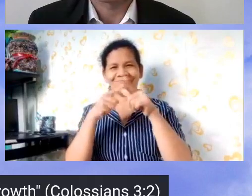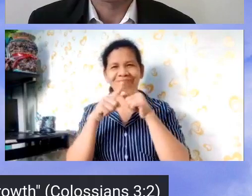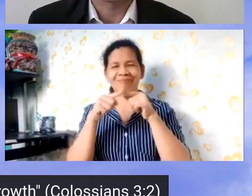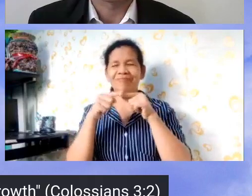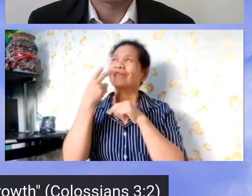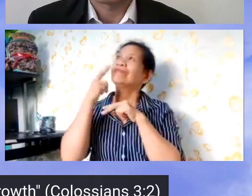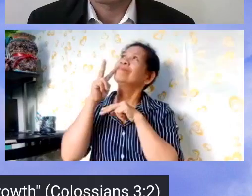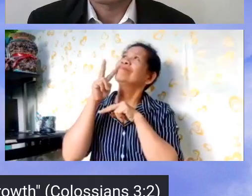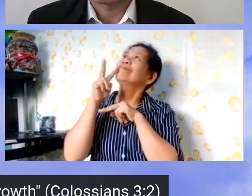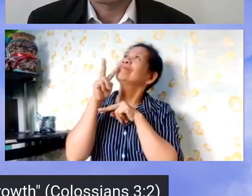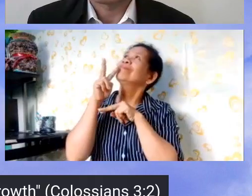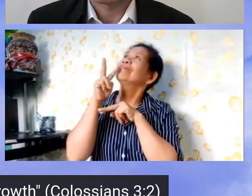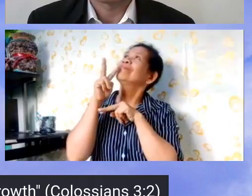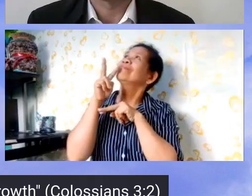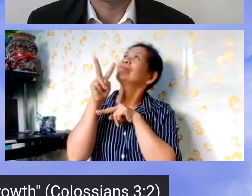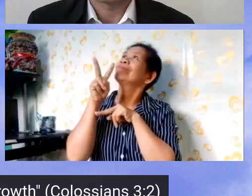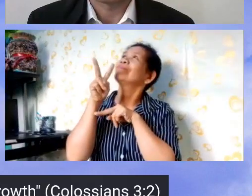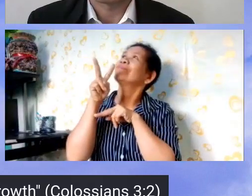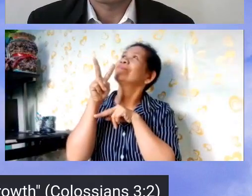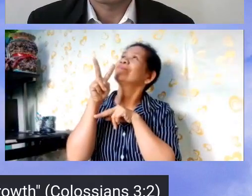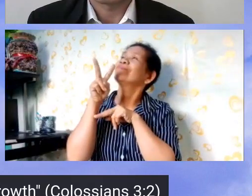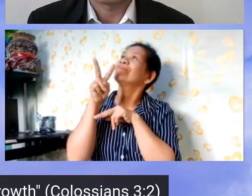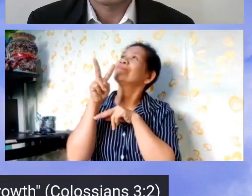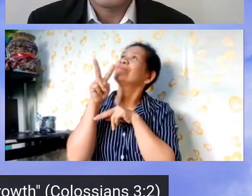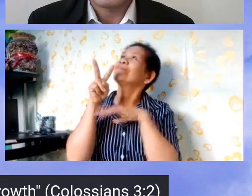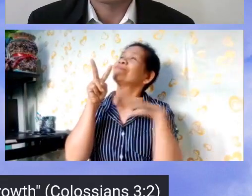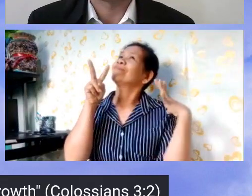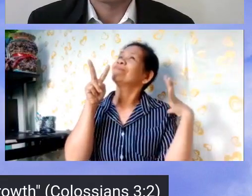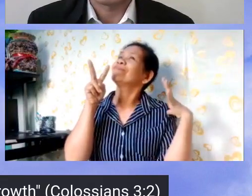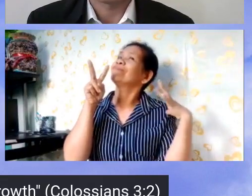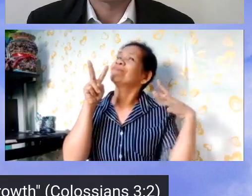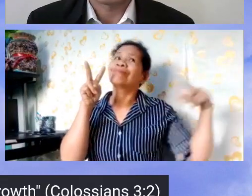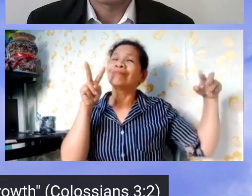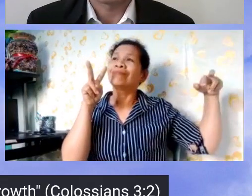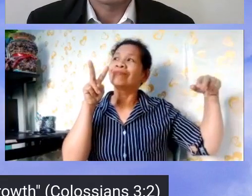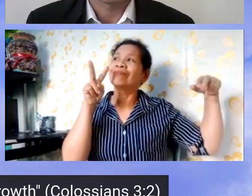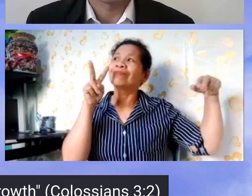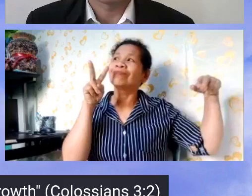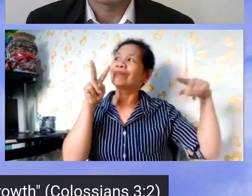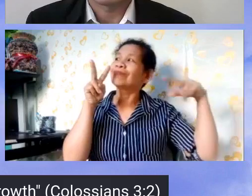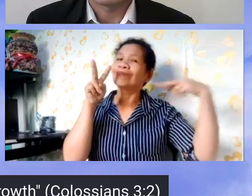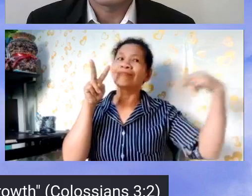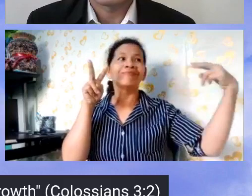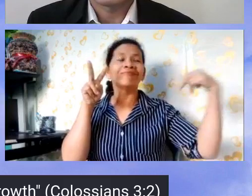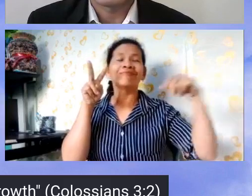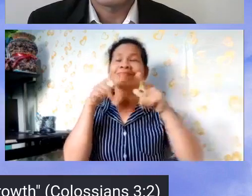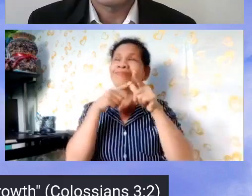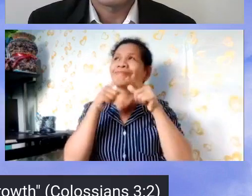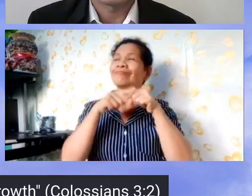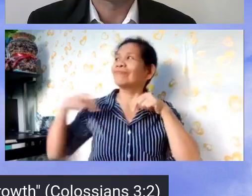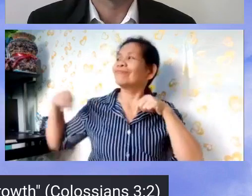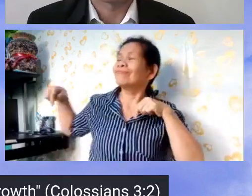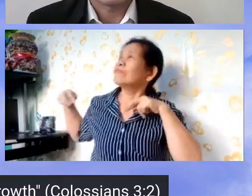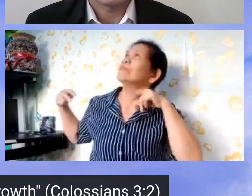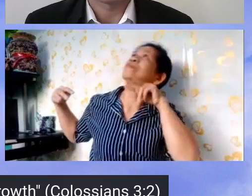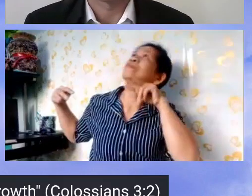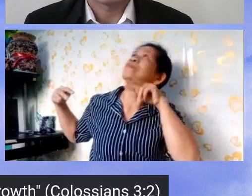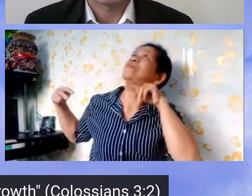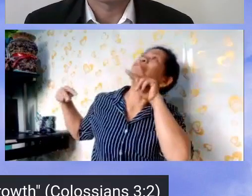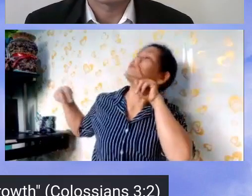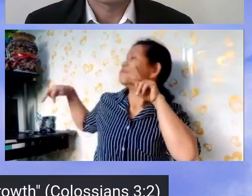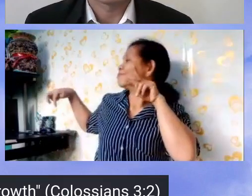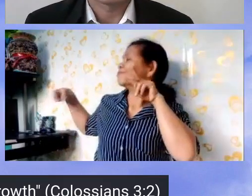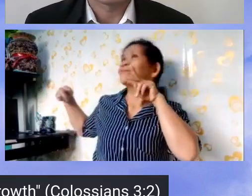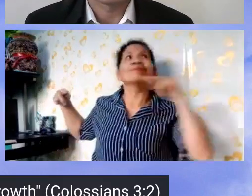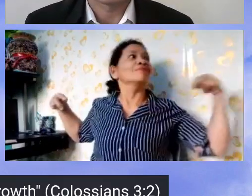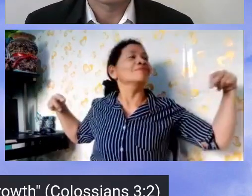lang, mamaya-maya may mga lalapit sa iyo tapos titingala din. Ano yung tinitingnan? So